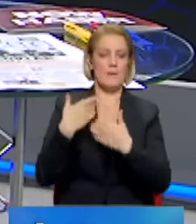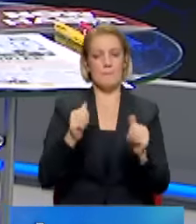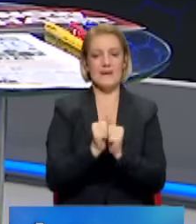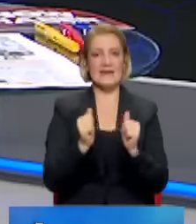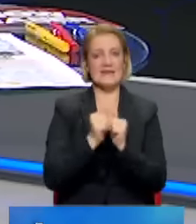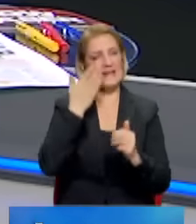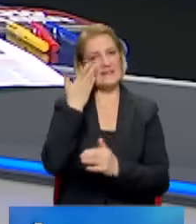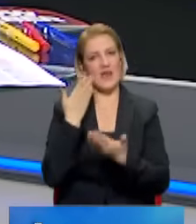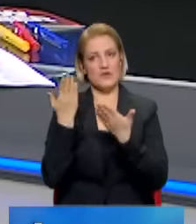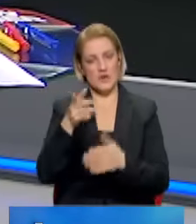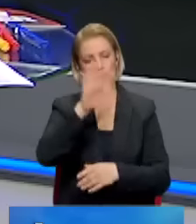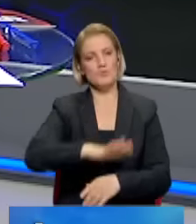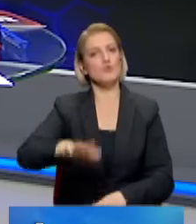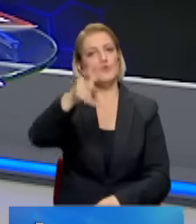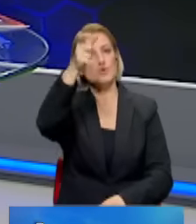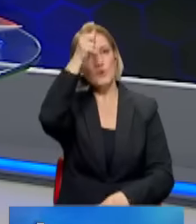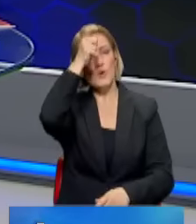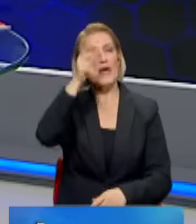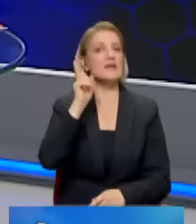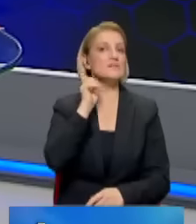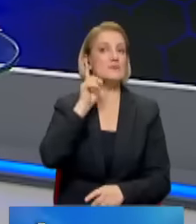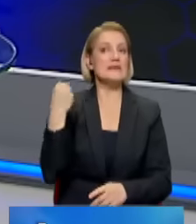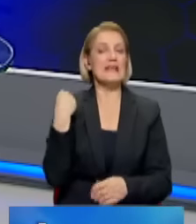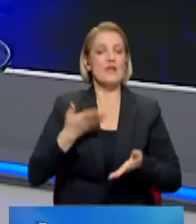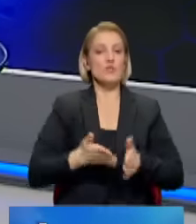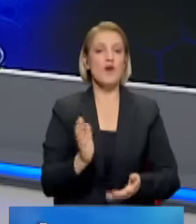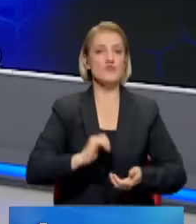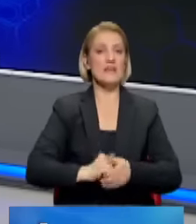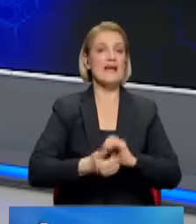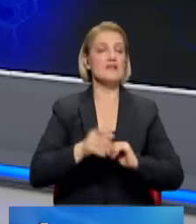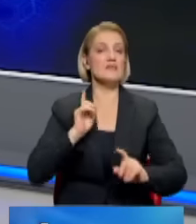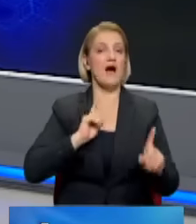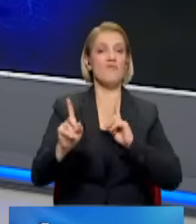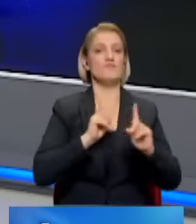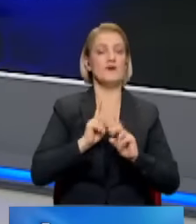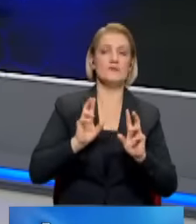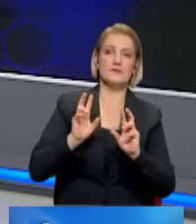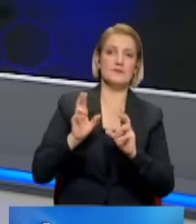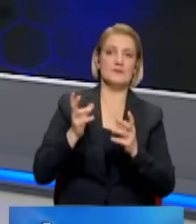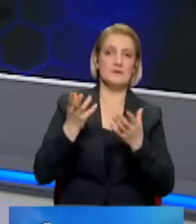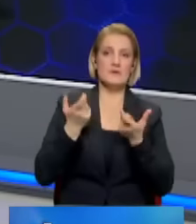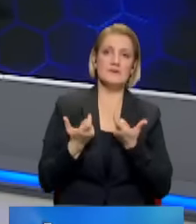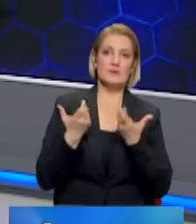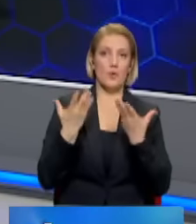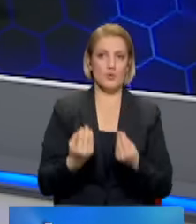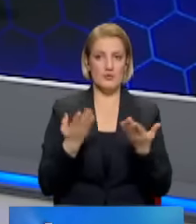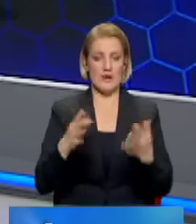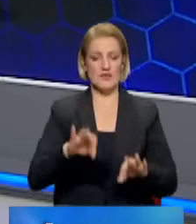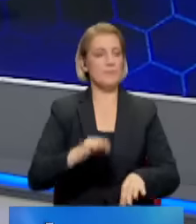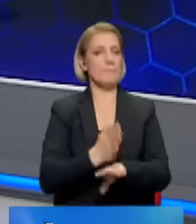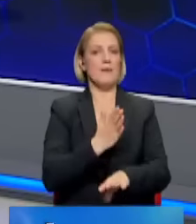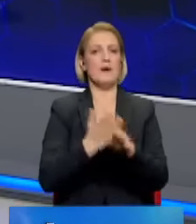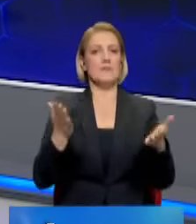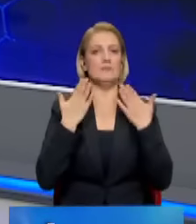Birlikte izleyeceğiz. Tüm Türkiye'nin gözü kulağı da bu Yeni Doğan Çetesi'nin davasında olacak bugün. Şimdi biz önce memleket havası